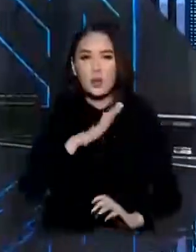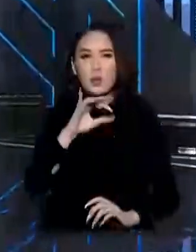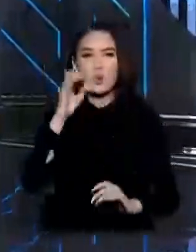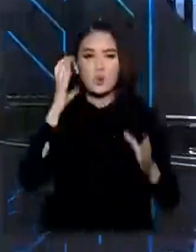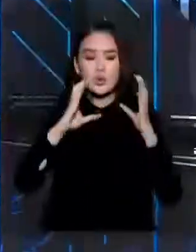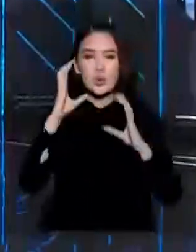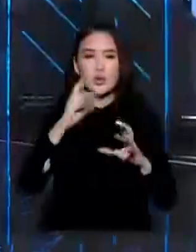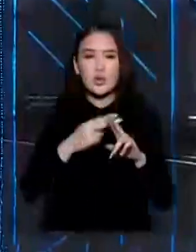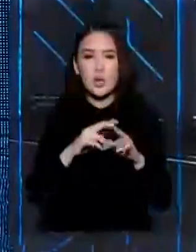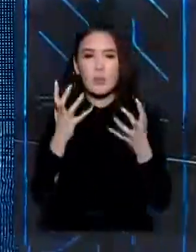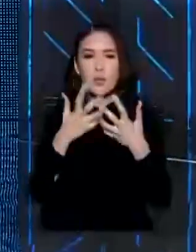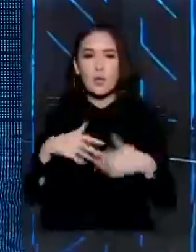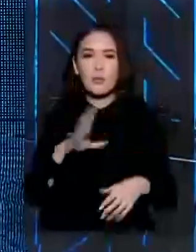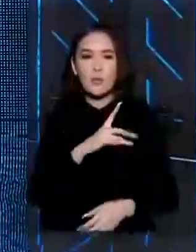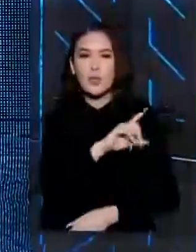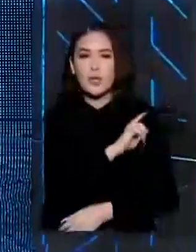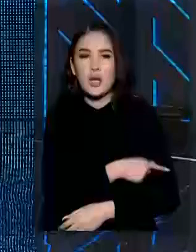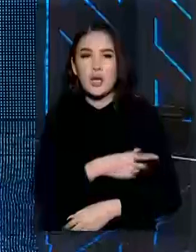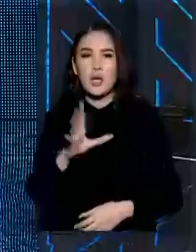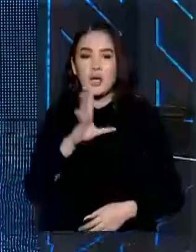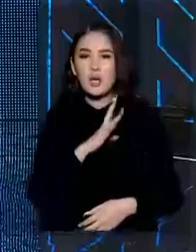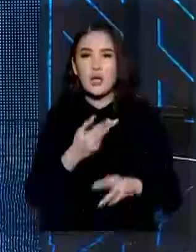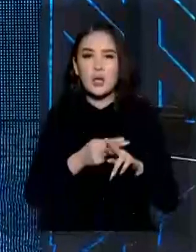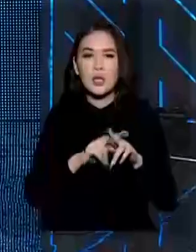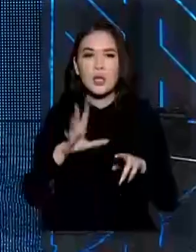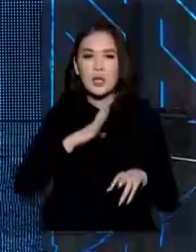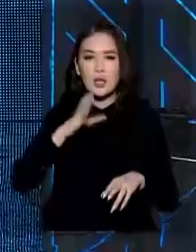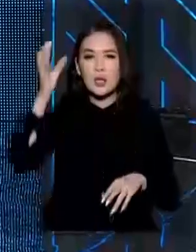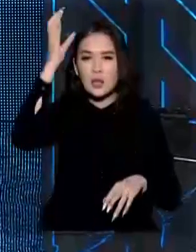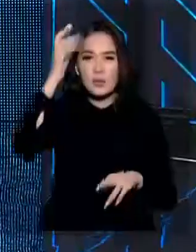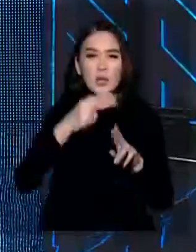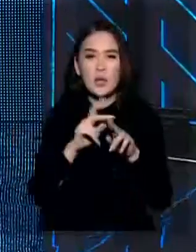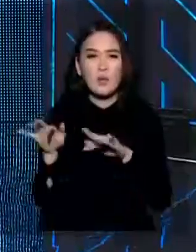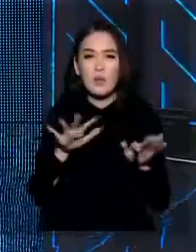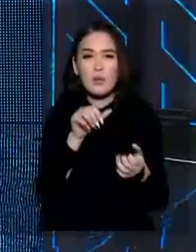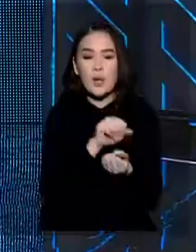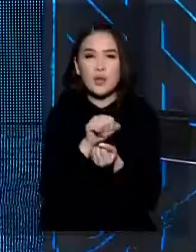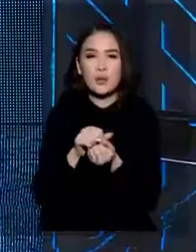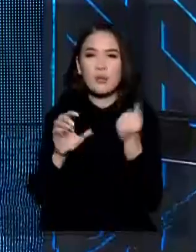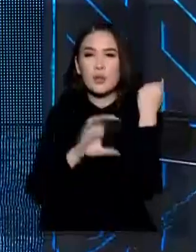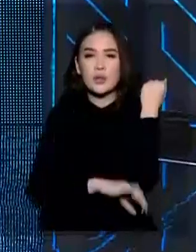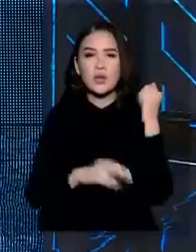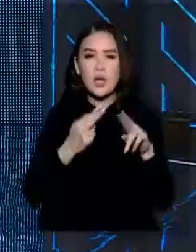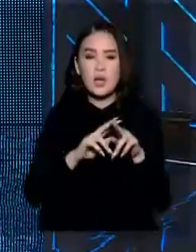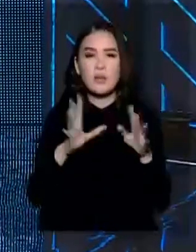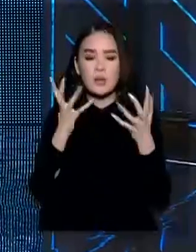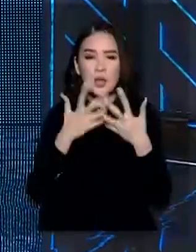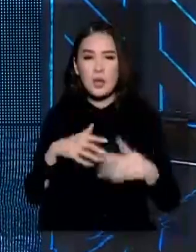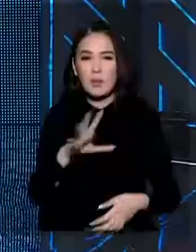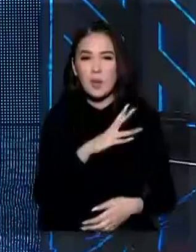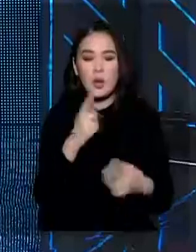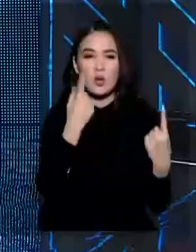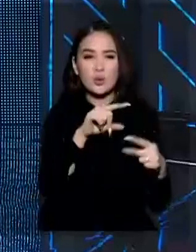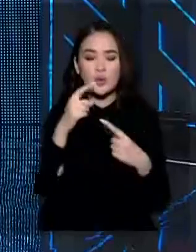университетінің сарапшылары мықтыларды Elsevier ғылыми баспасының соңғы мәліметтеріне сәйкес іріктеген. Олар